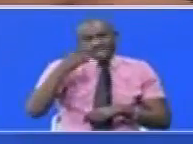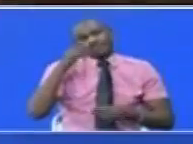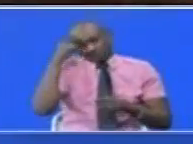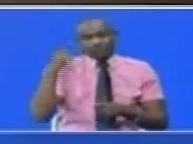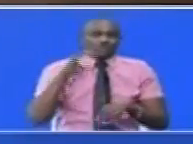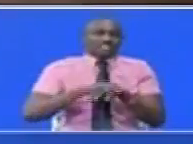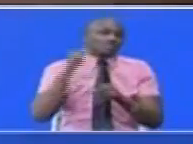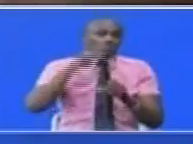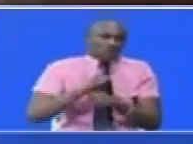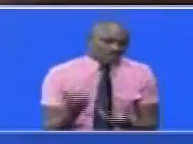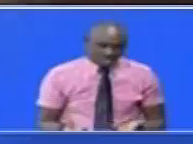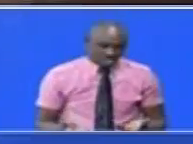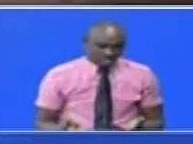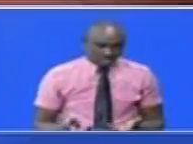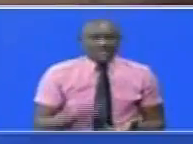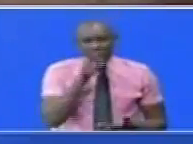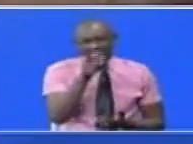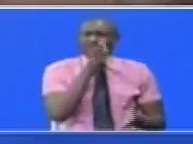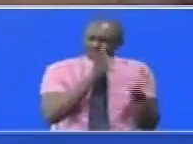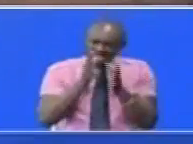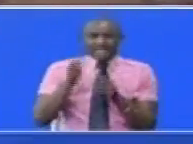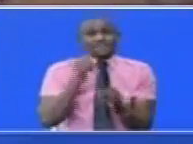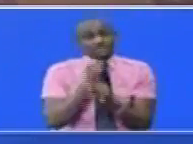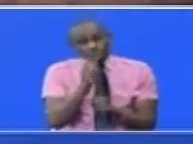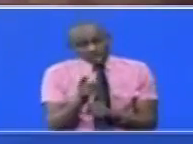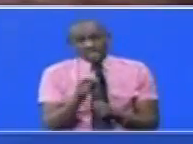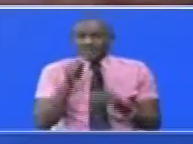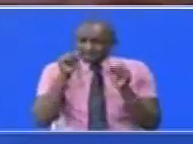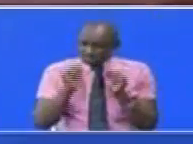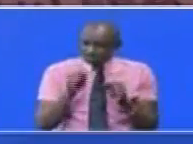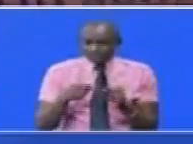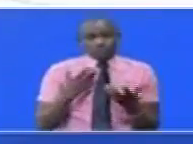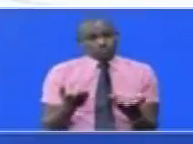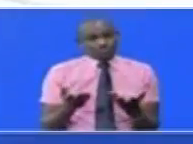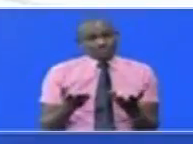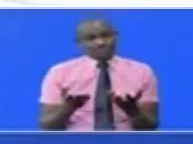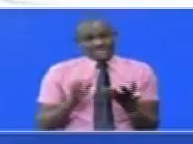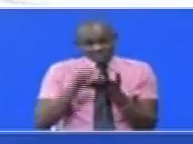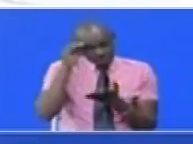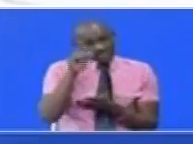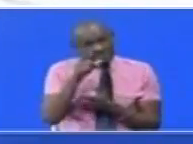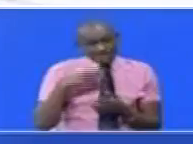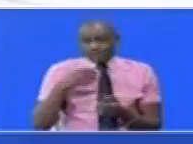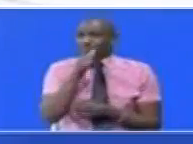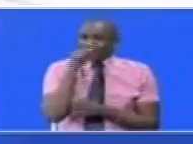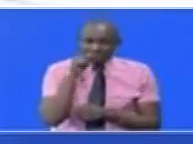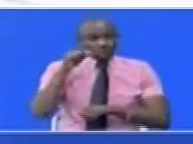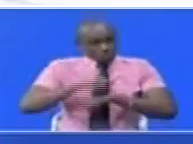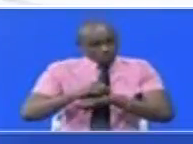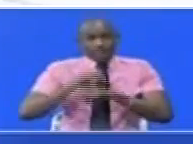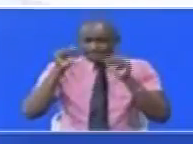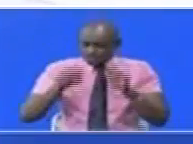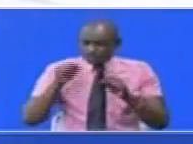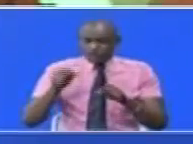madarasani. Mpango huo ulikuwa kuhakikisha kuwa ni 30% pekee ya watahiniwa kutoka shule binafsi